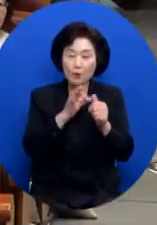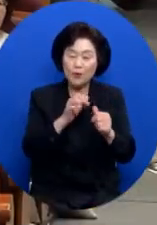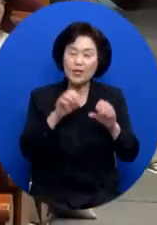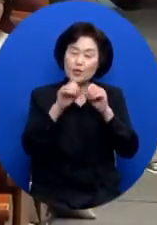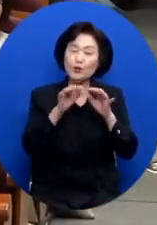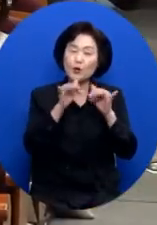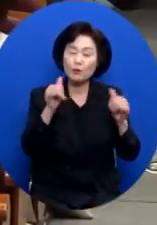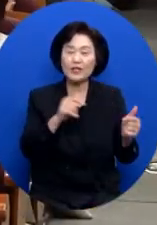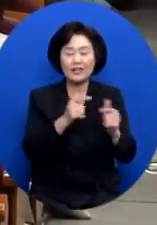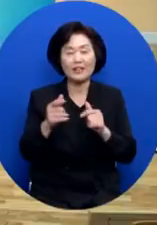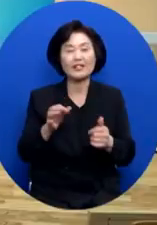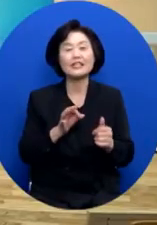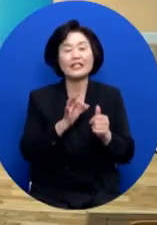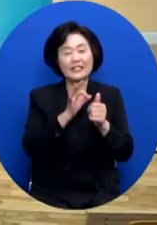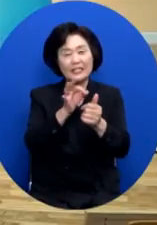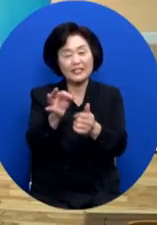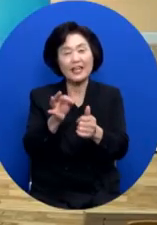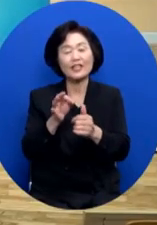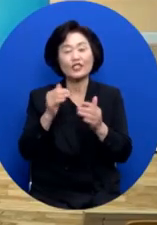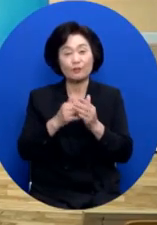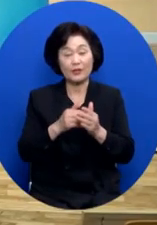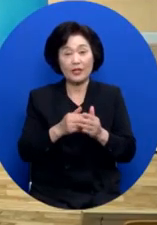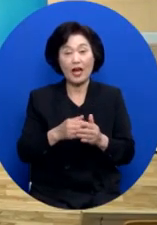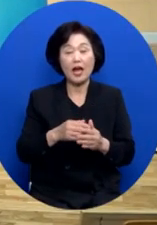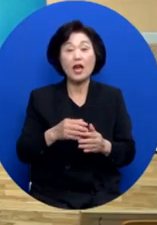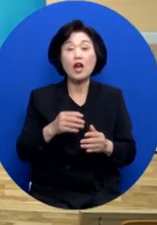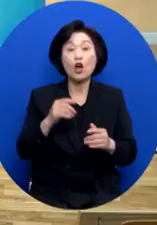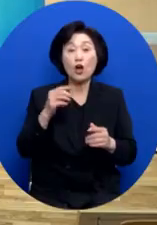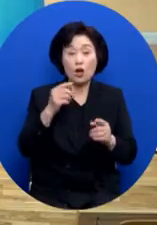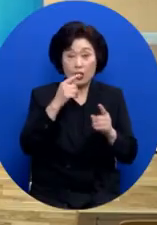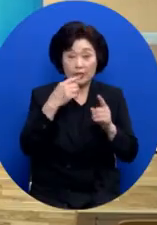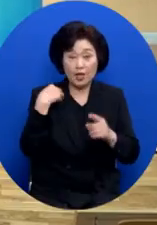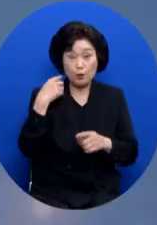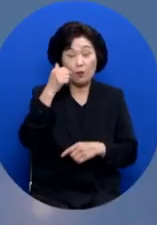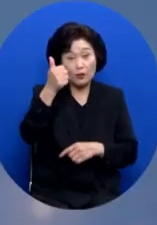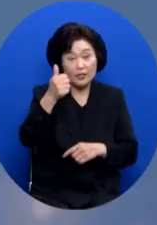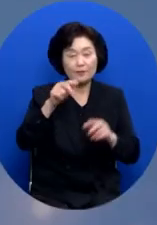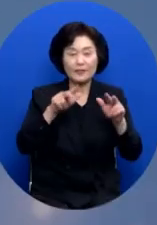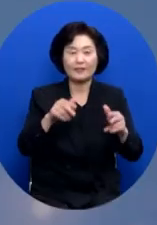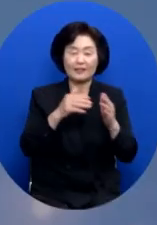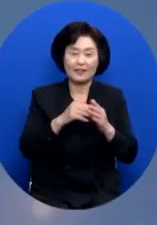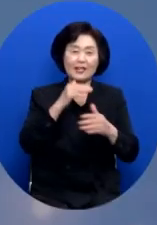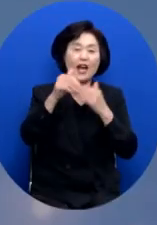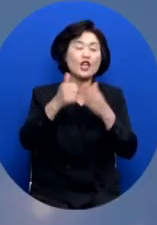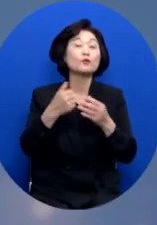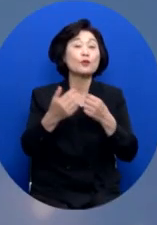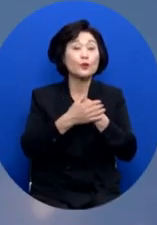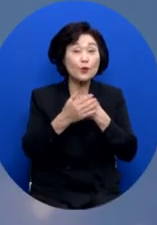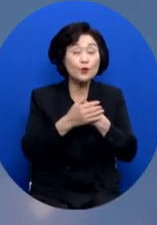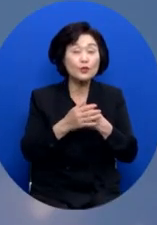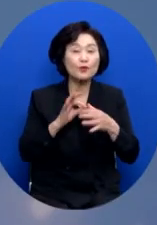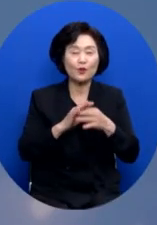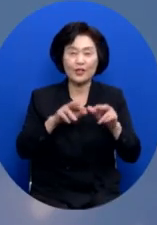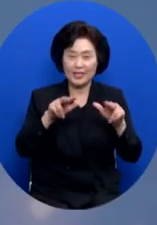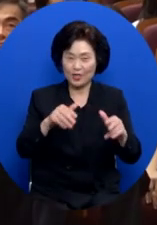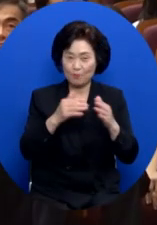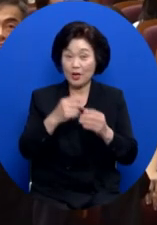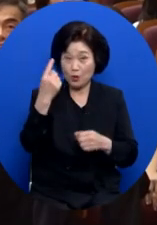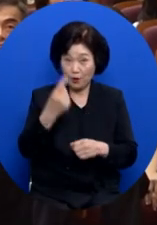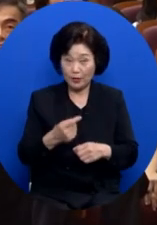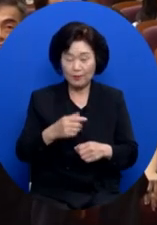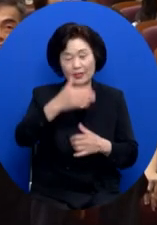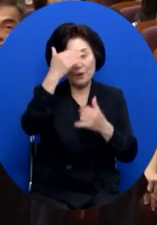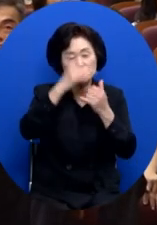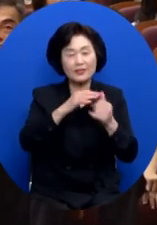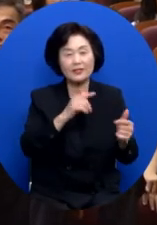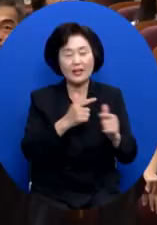전달했습니다. 기쁨의 교회 정의호 목사는 우리 교회는 지금까지 하나님의 도우심으로 여기까지 왔다며 다음 세대를 섬기는